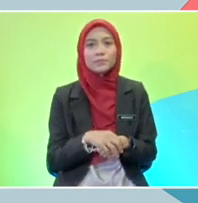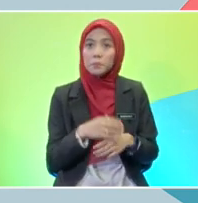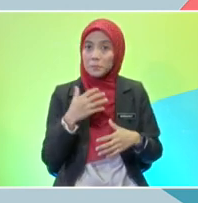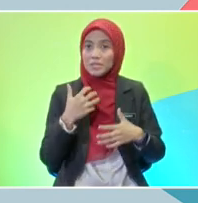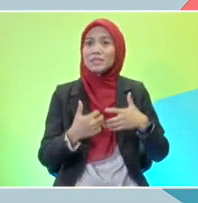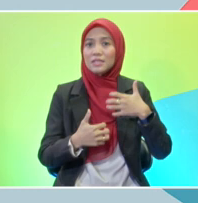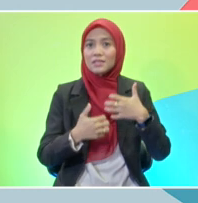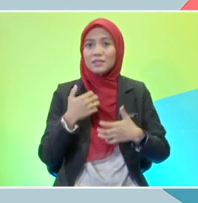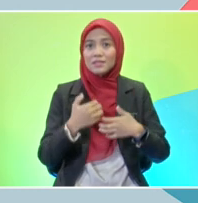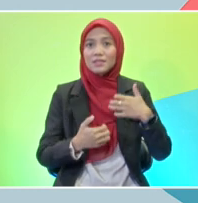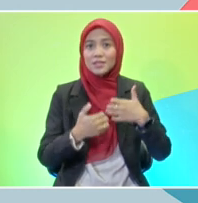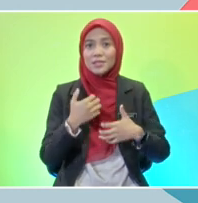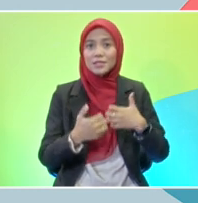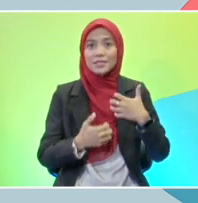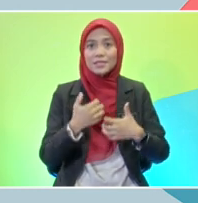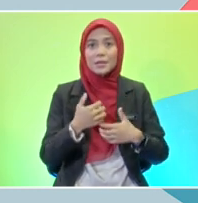mesin